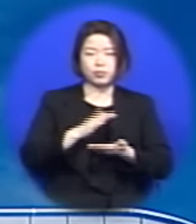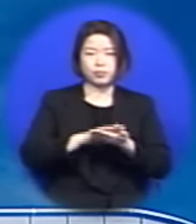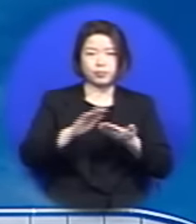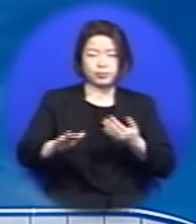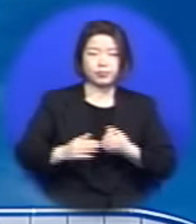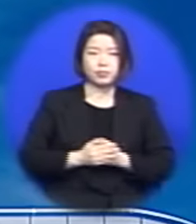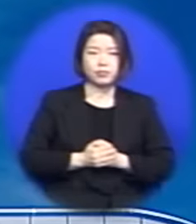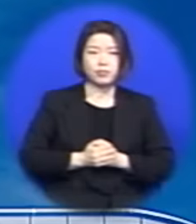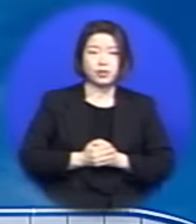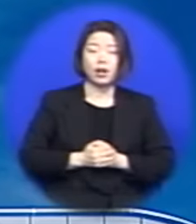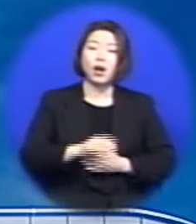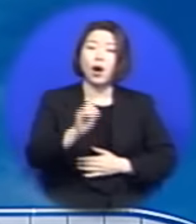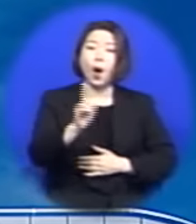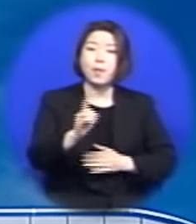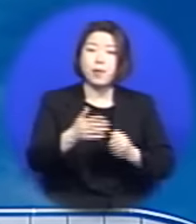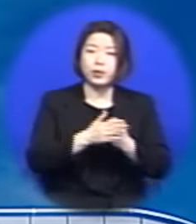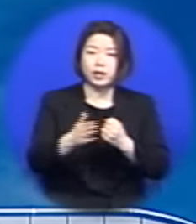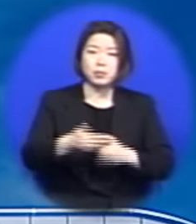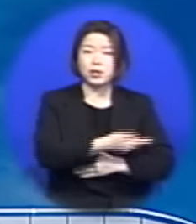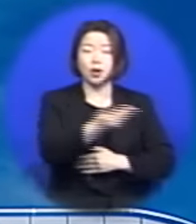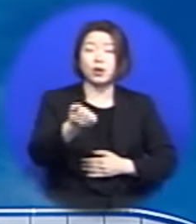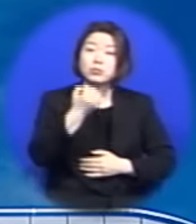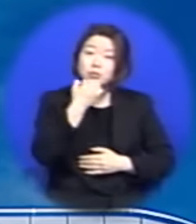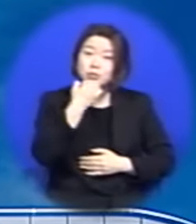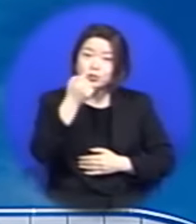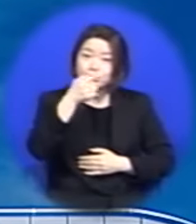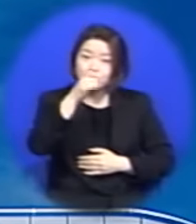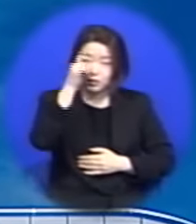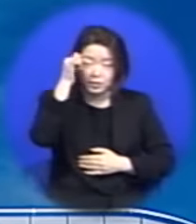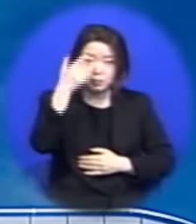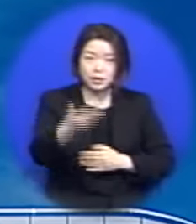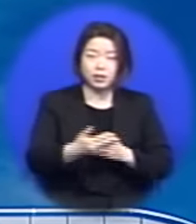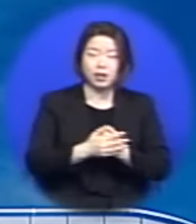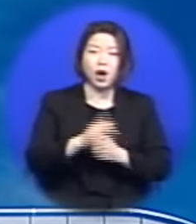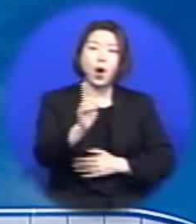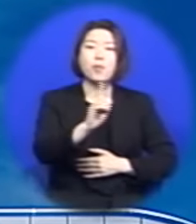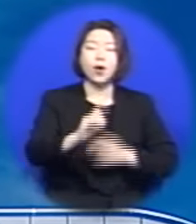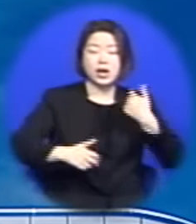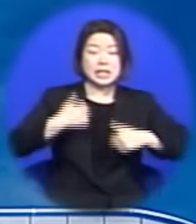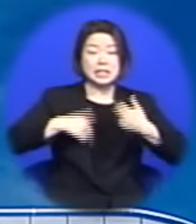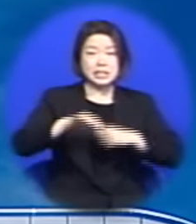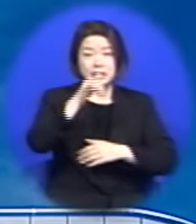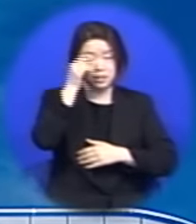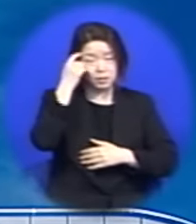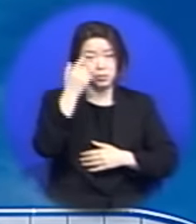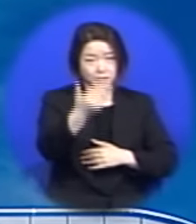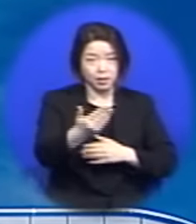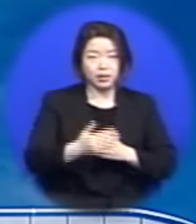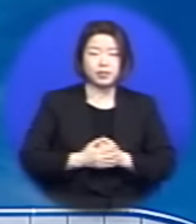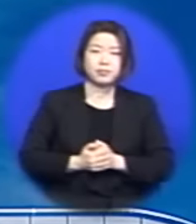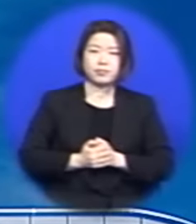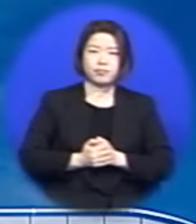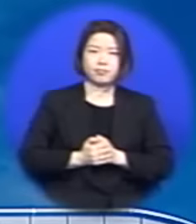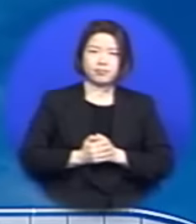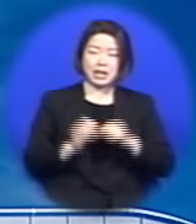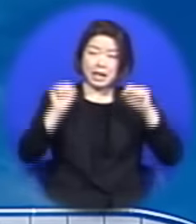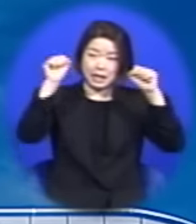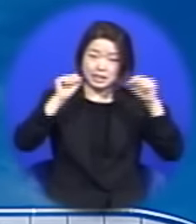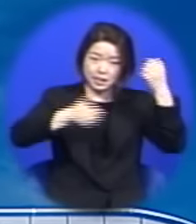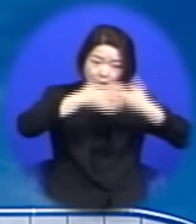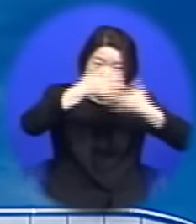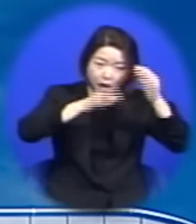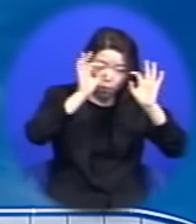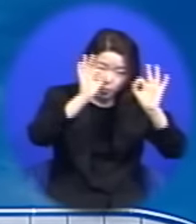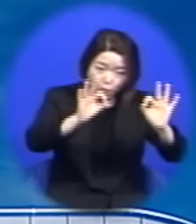겁니다 무엇 때문에 여러분 웃으셨어요 무엇이 그렇게 여러분을 즐겁게 했어요 스포츠 영상을 보고